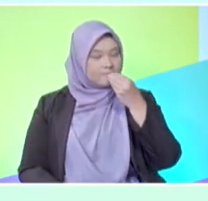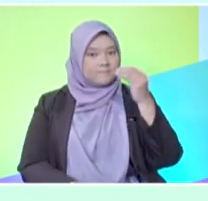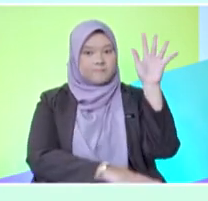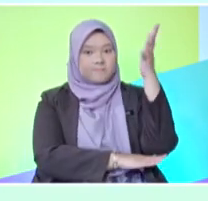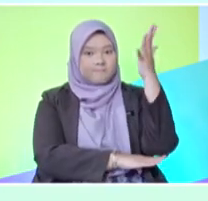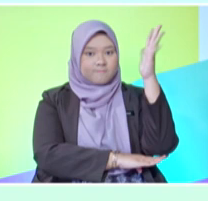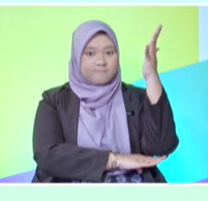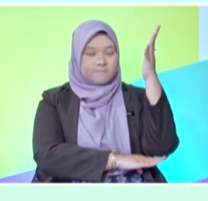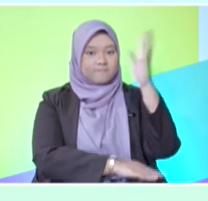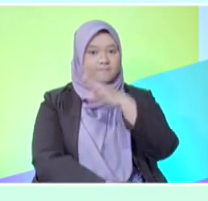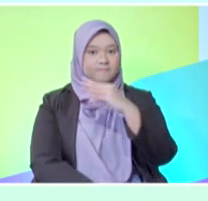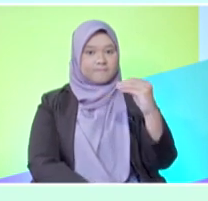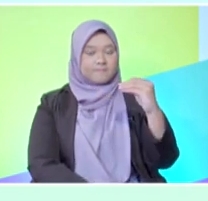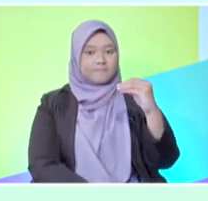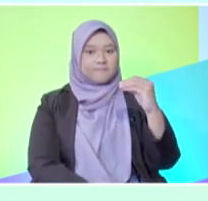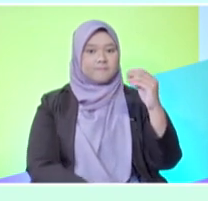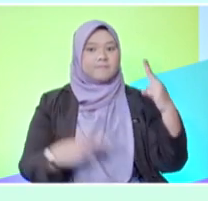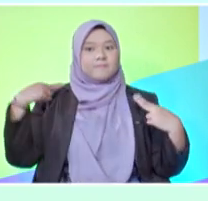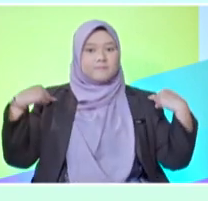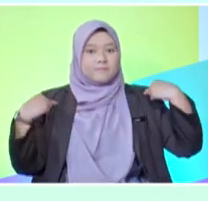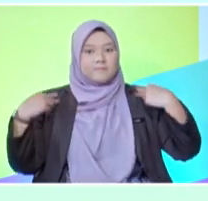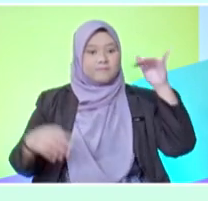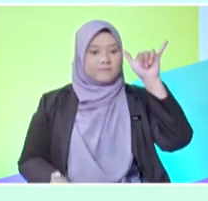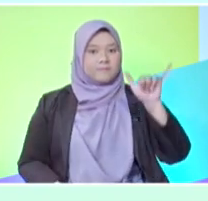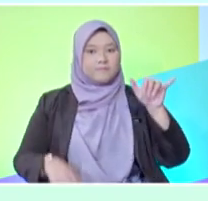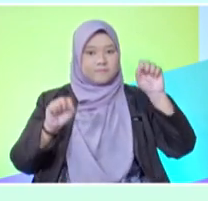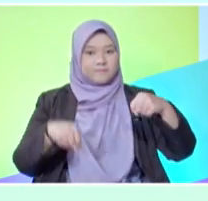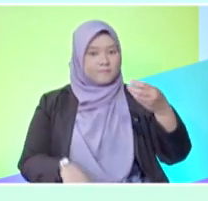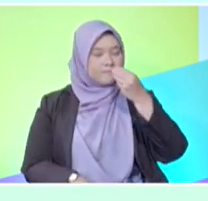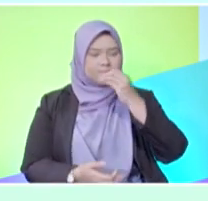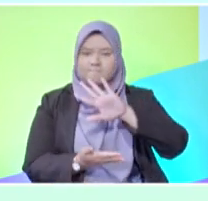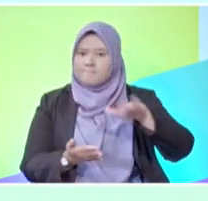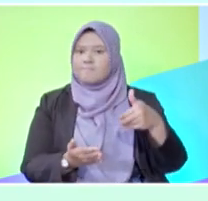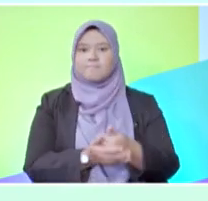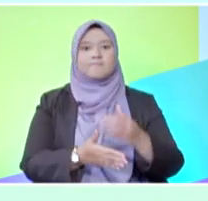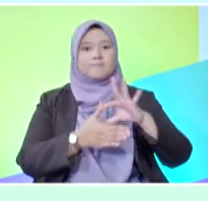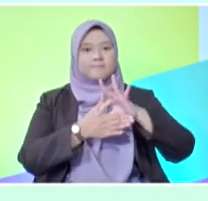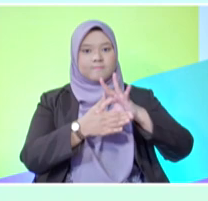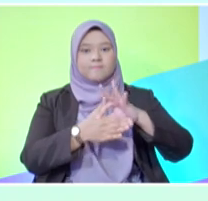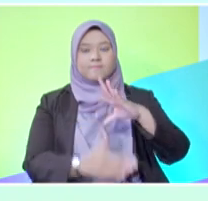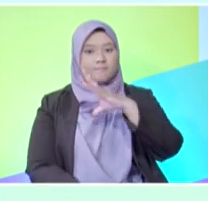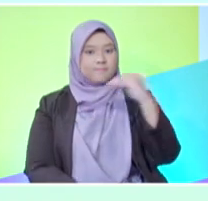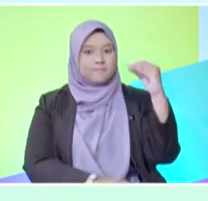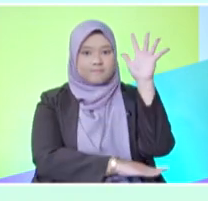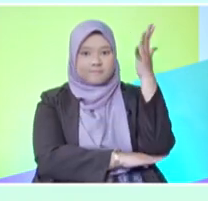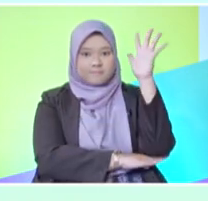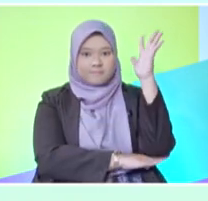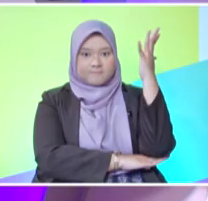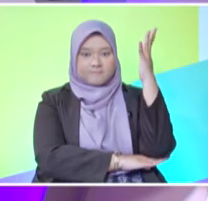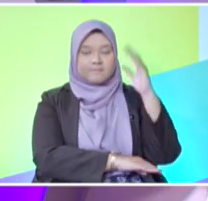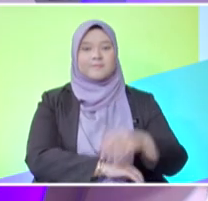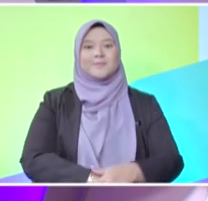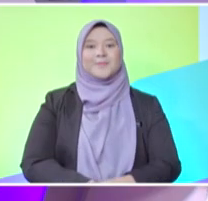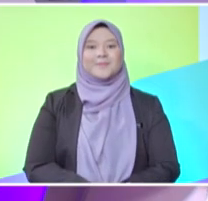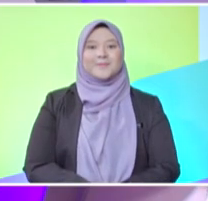hewan yang makan daging dan tumbuhan yaitu hewan itu dimakan kedua-duanya Mari kita